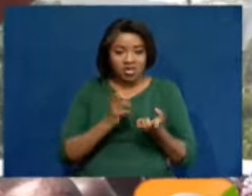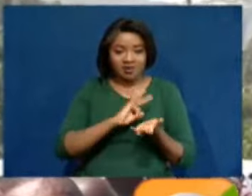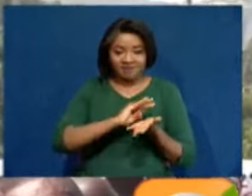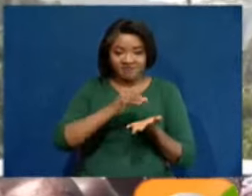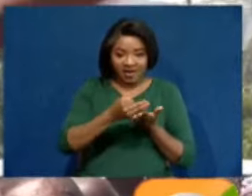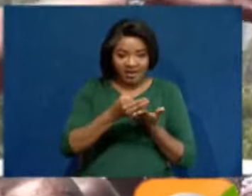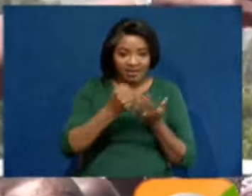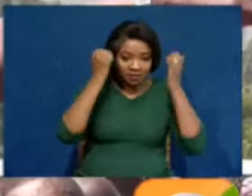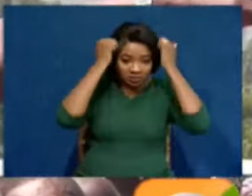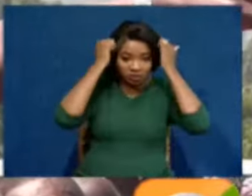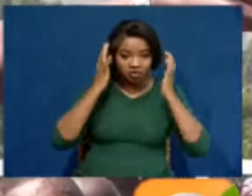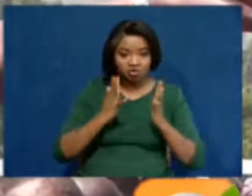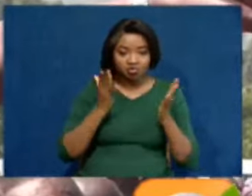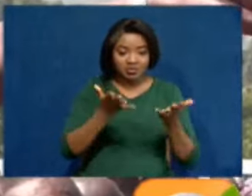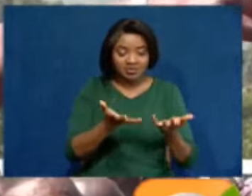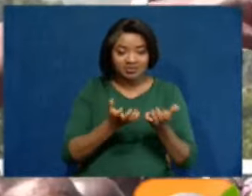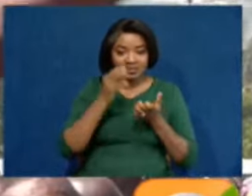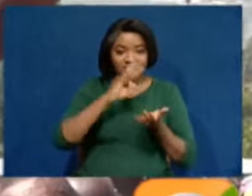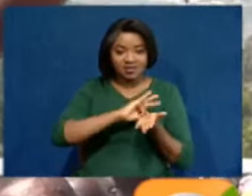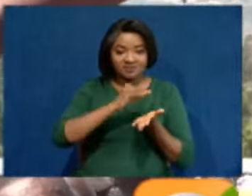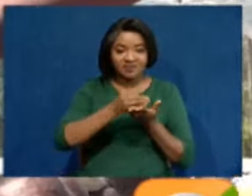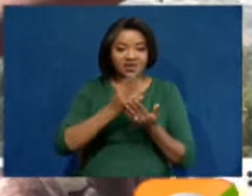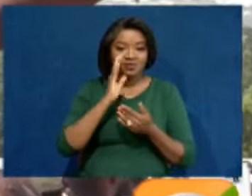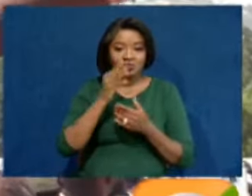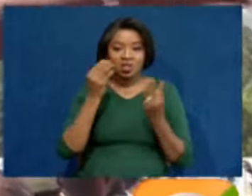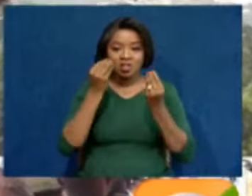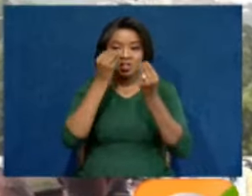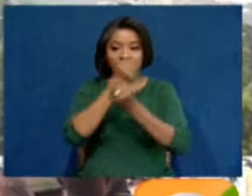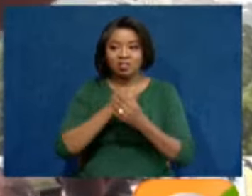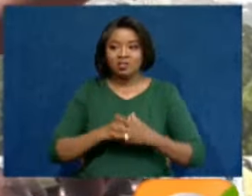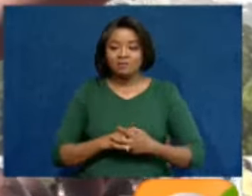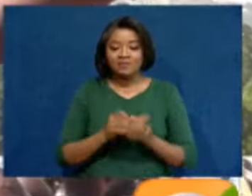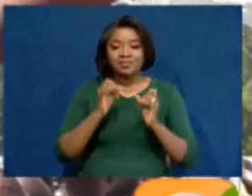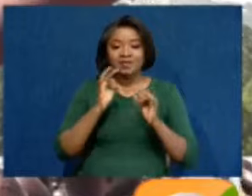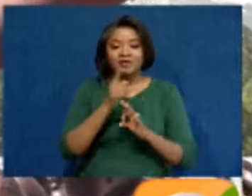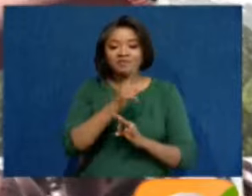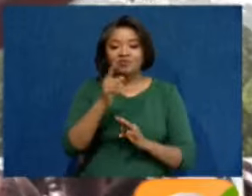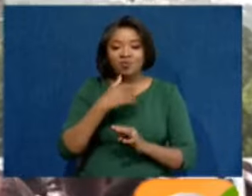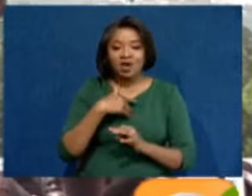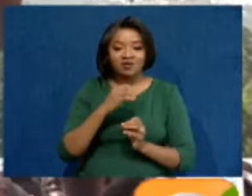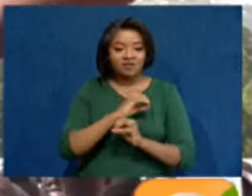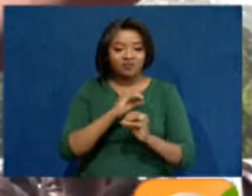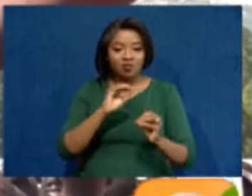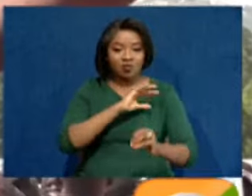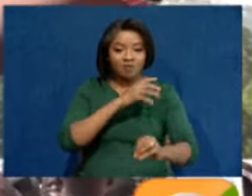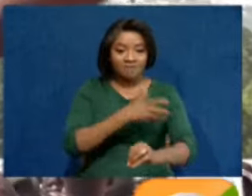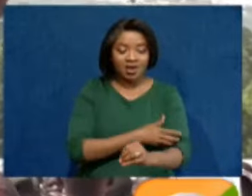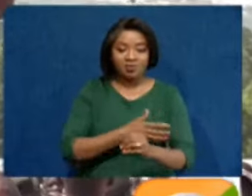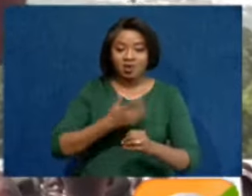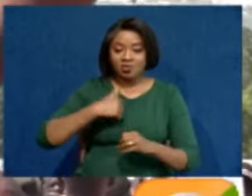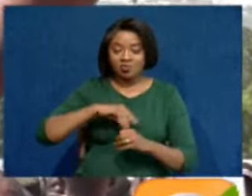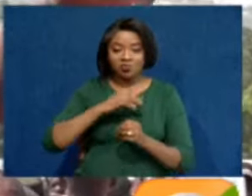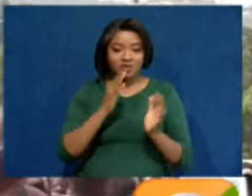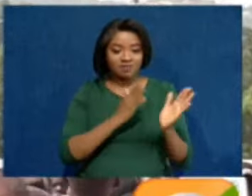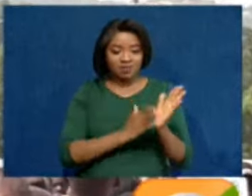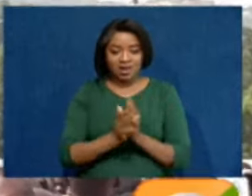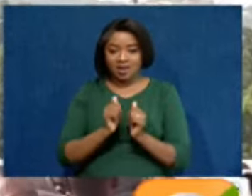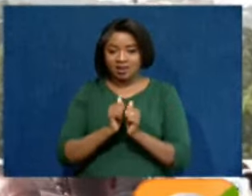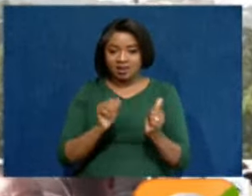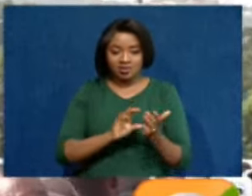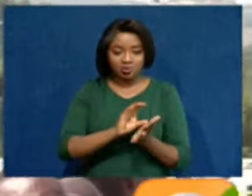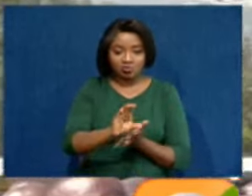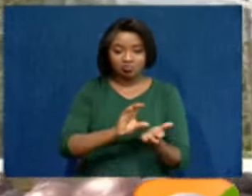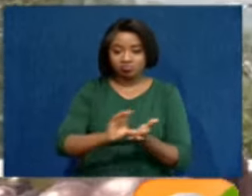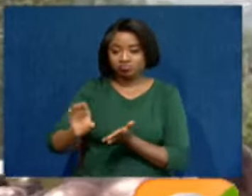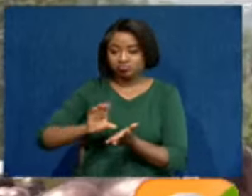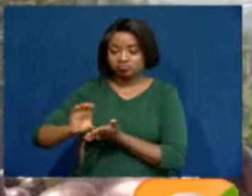hawana uwezo serikali ya Kenya tutawalipia. Tumeweka basari, tumeweka scholarship, tumeweka loan kuhakikisha kwamba watoto